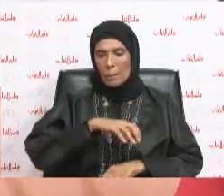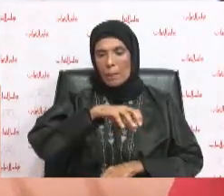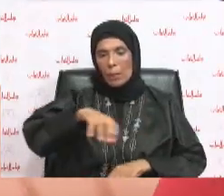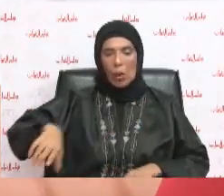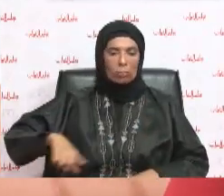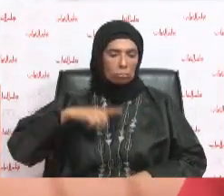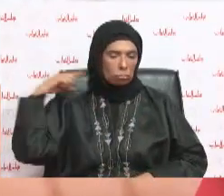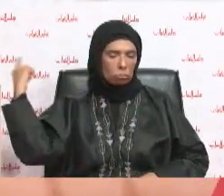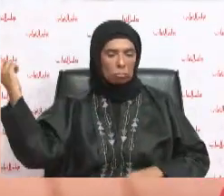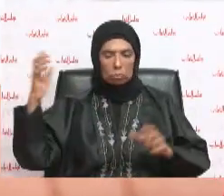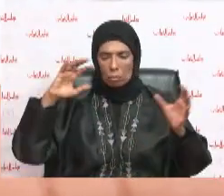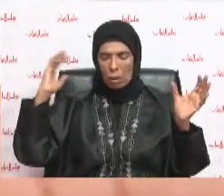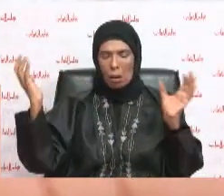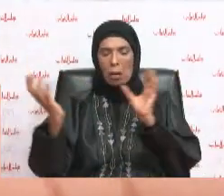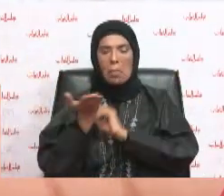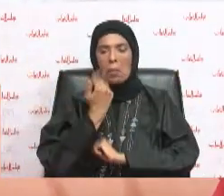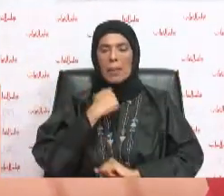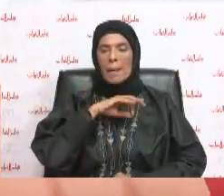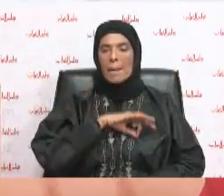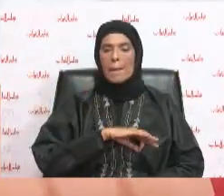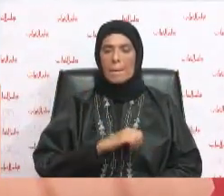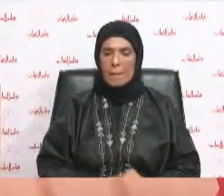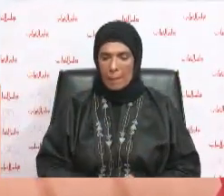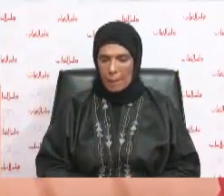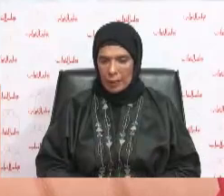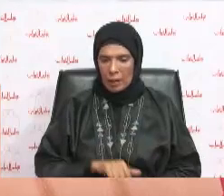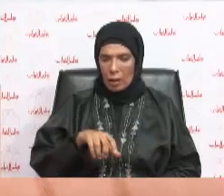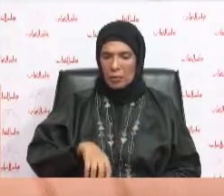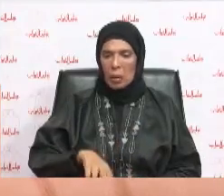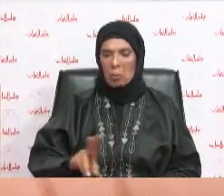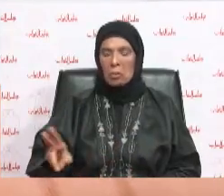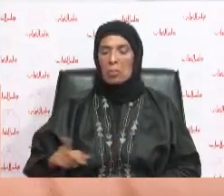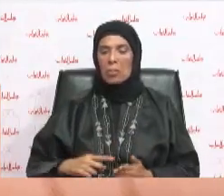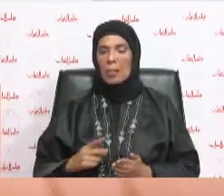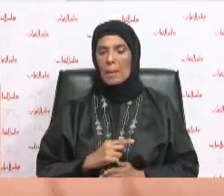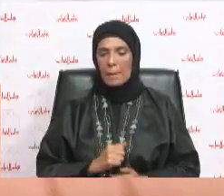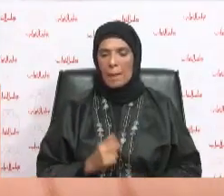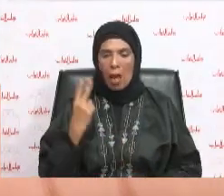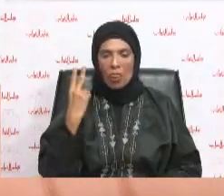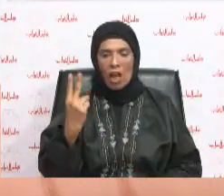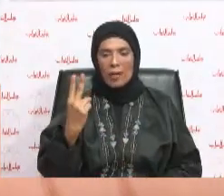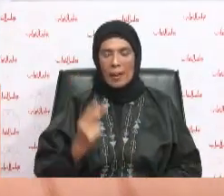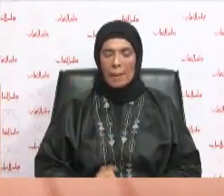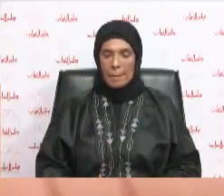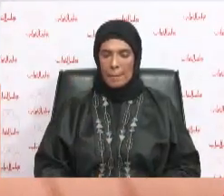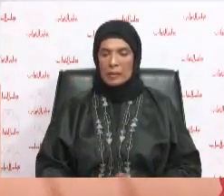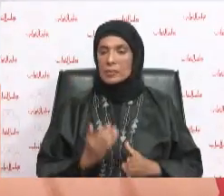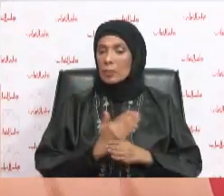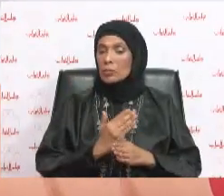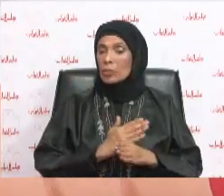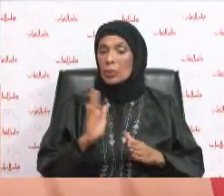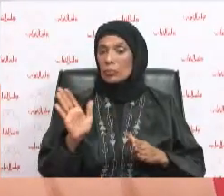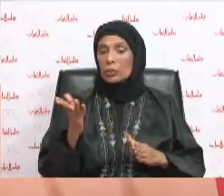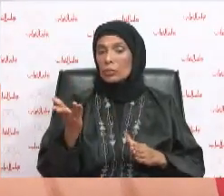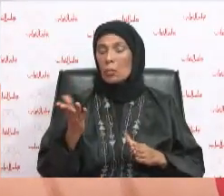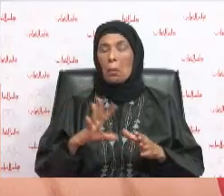العالم لا تستفيد منها إلا الطرف الآخر، الطرف الثاني، لأن